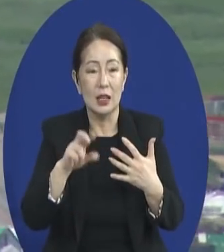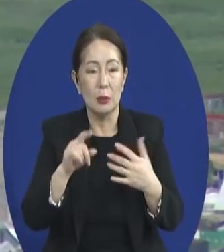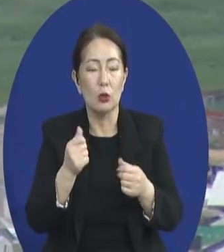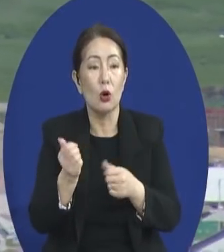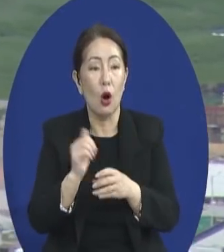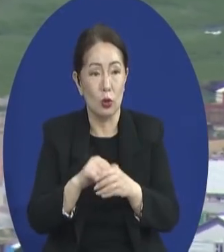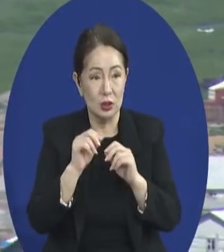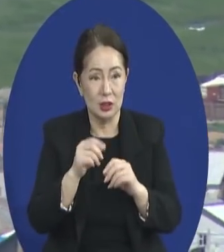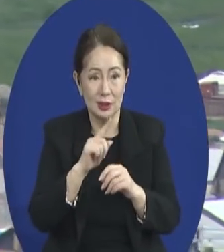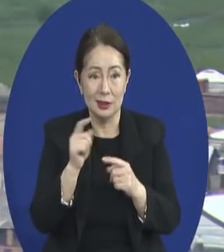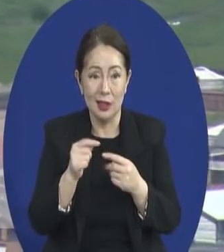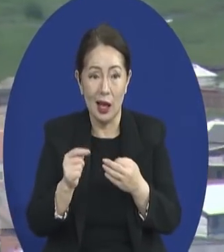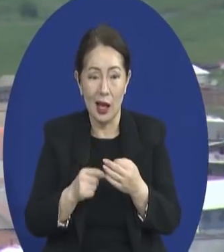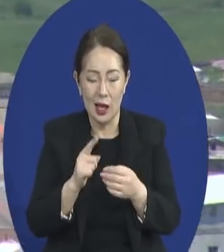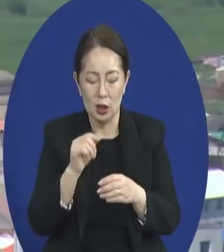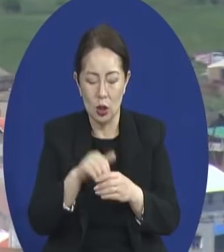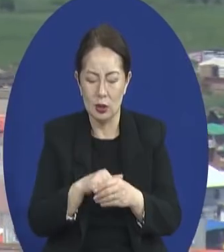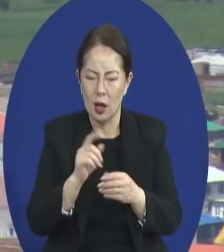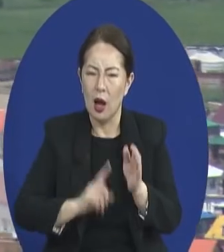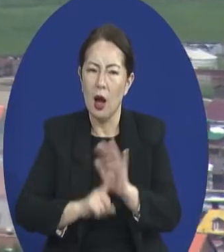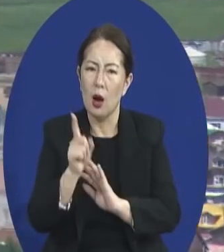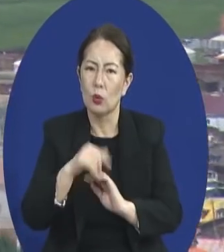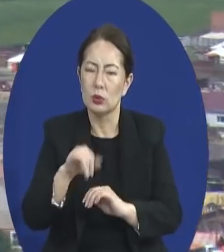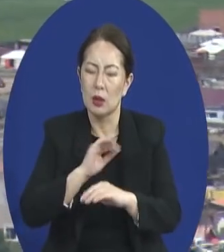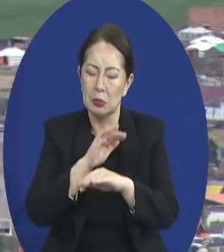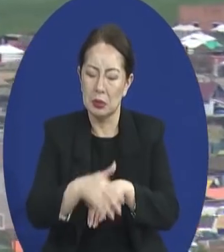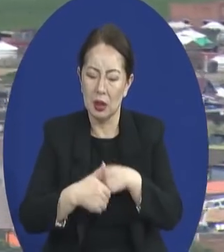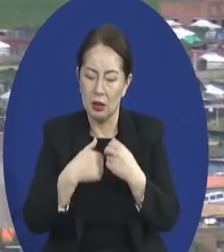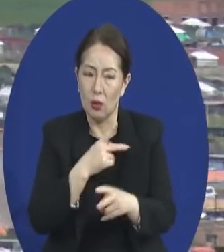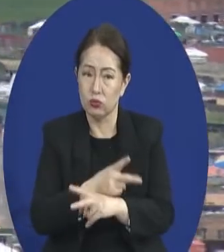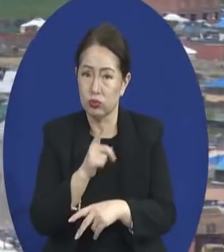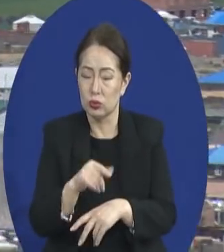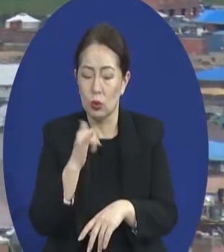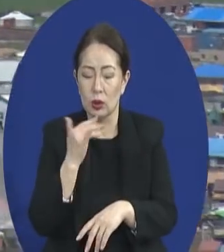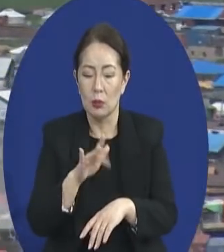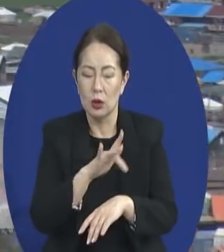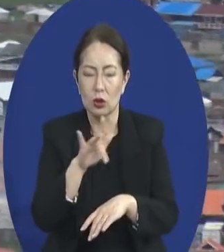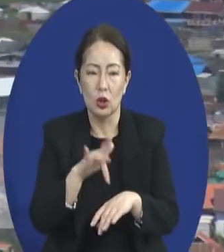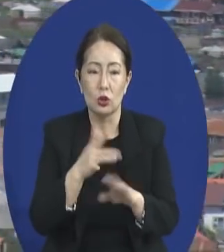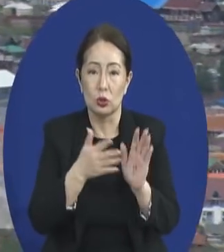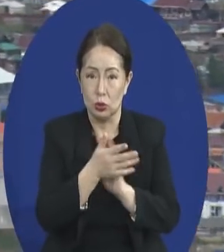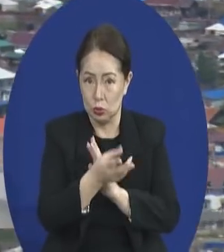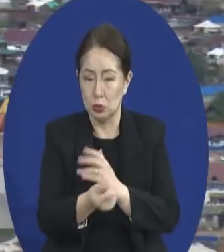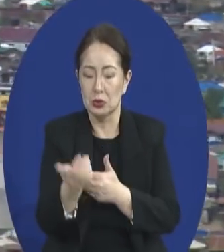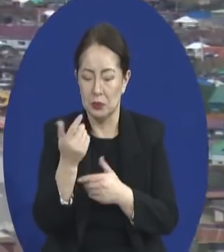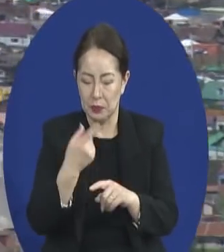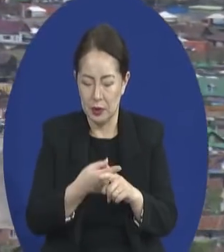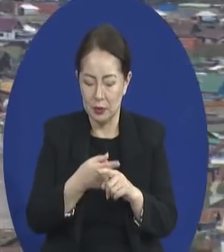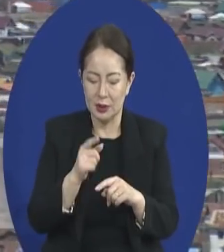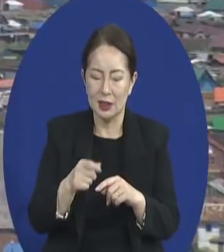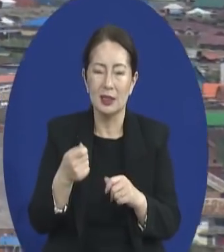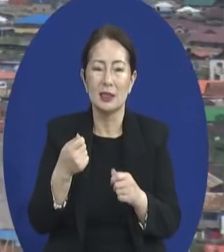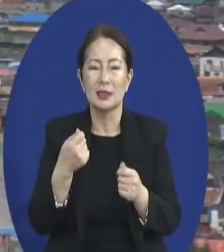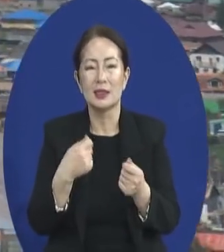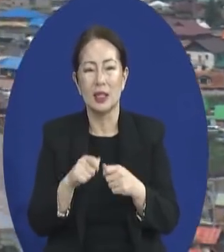заалтууд тусгагдсан. Анх удаа бие даасан хуультай болсон Улаанбаатар хотын төсөв нэмэгдэн үнийгэж захиран зарцуулах эрх нь үүссэн